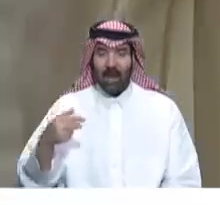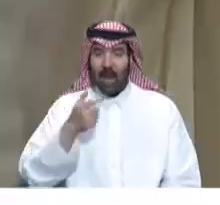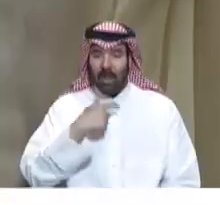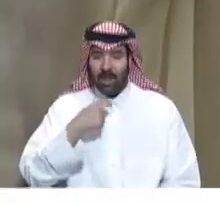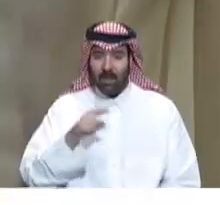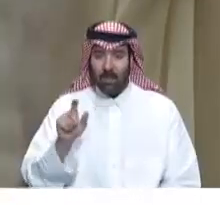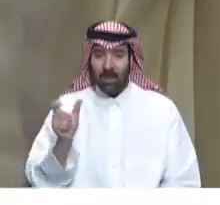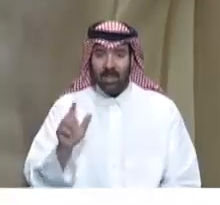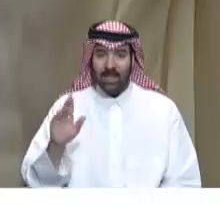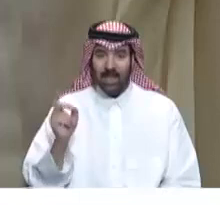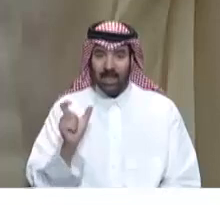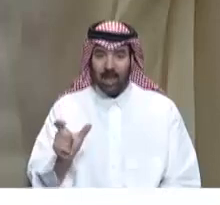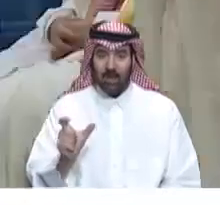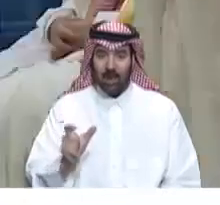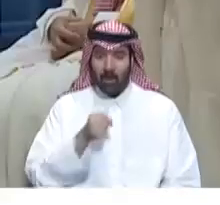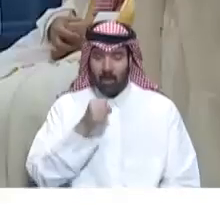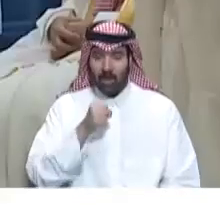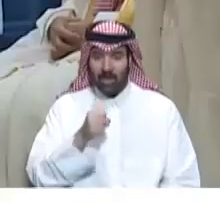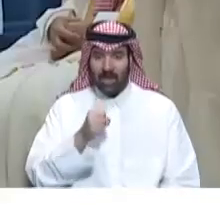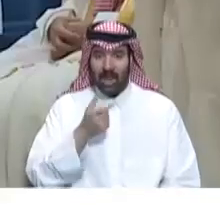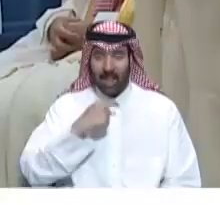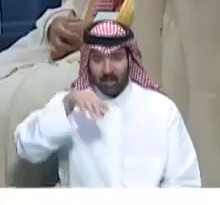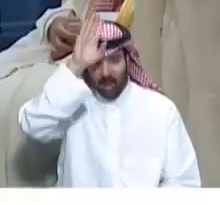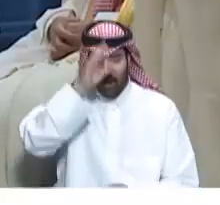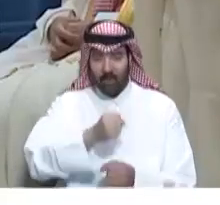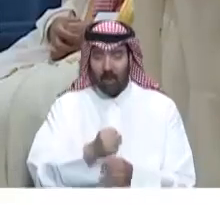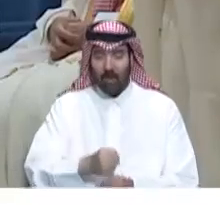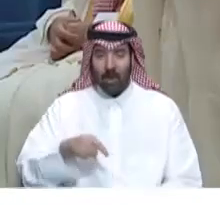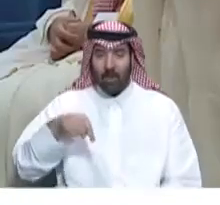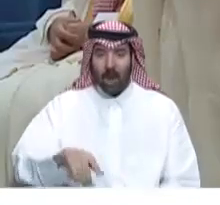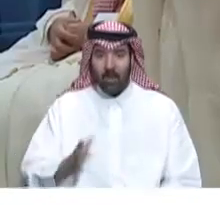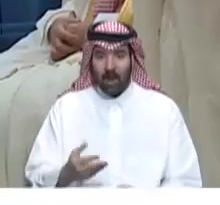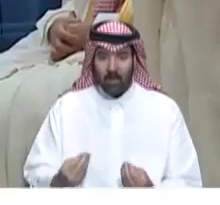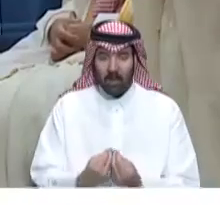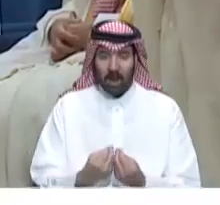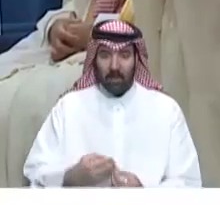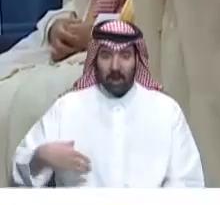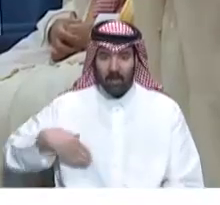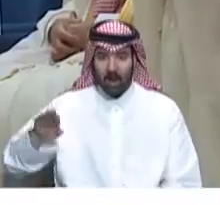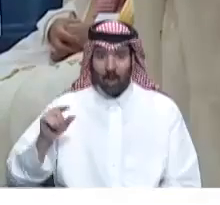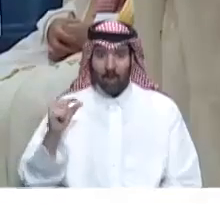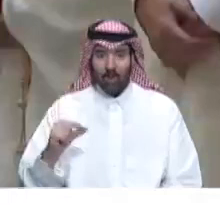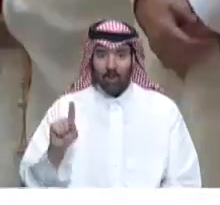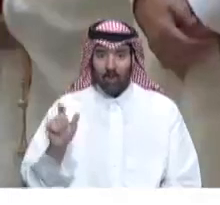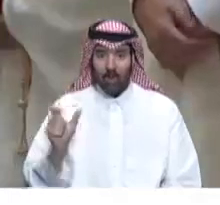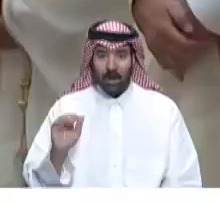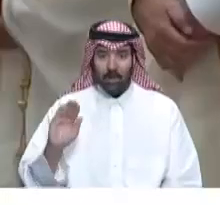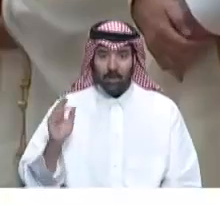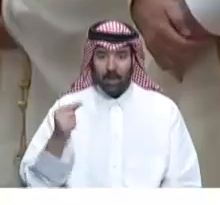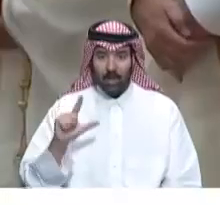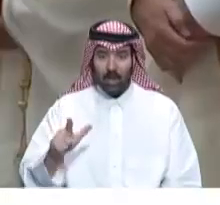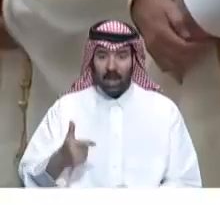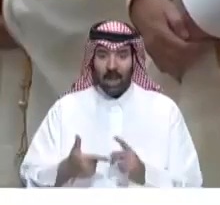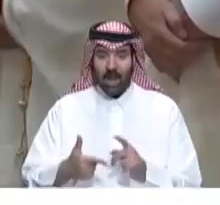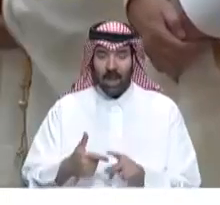عبد العزيز مستشار خادم الحرمين الشريفين، وصاحب السمو الملكي الأمير سعود بن مشعل بن عبد العزيز نائب أمير